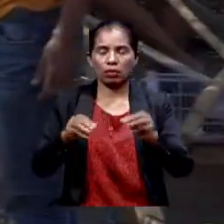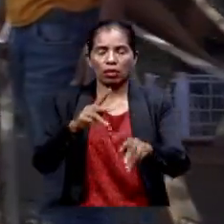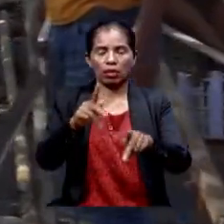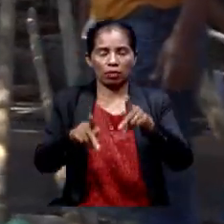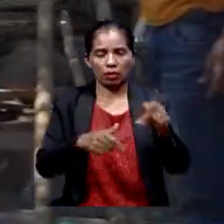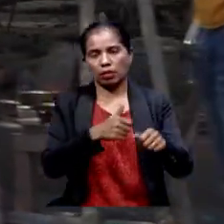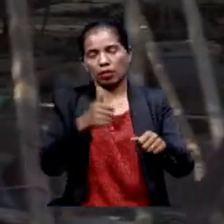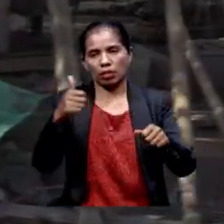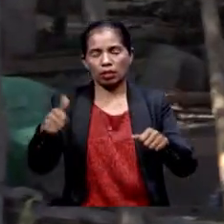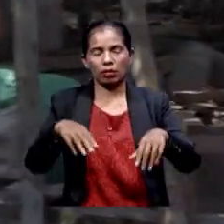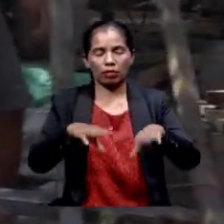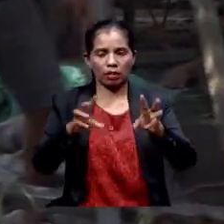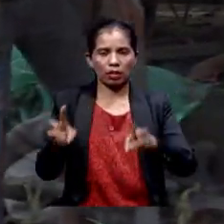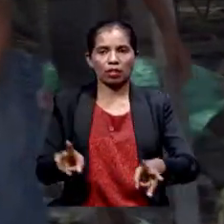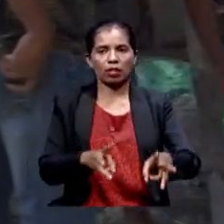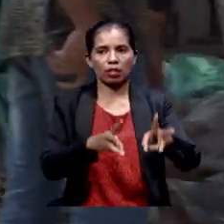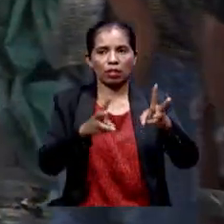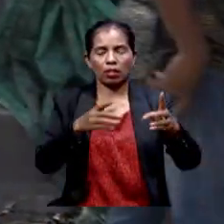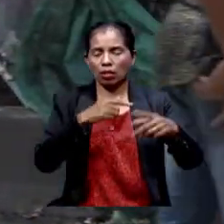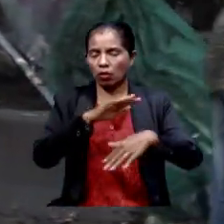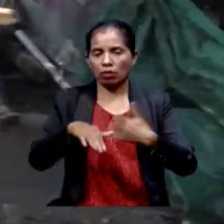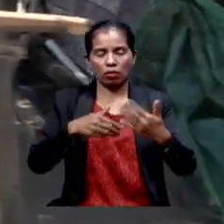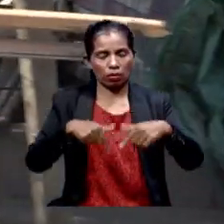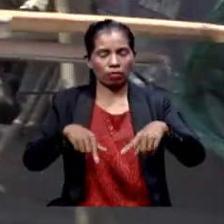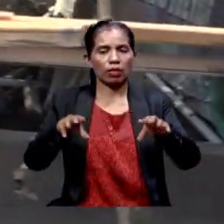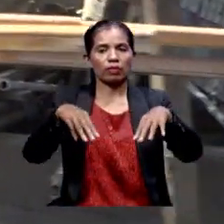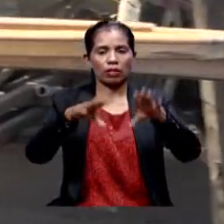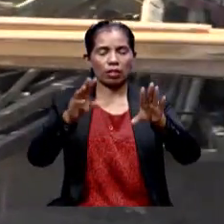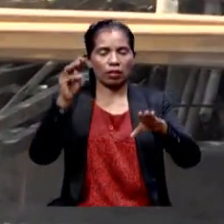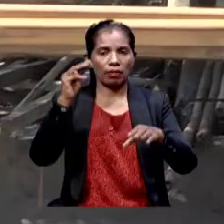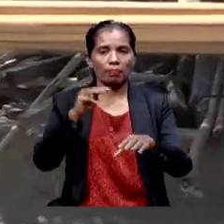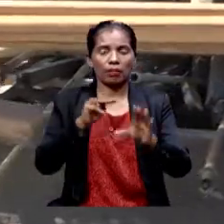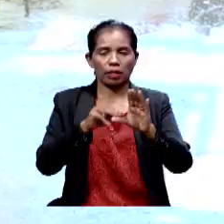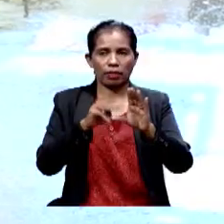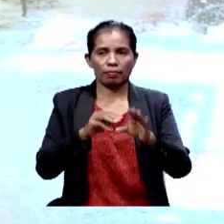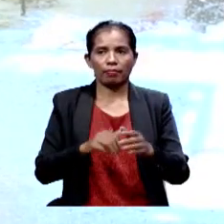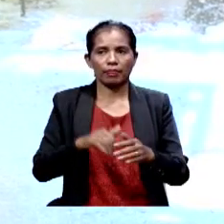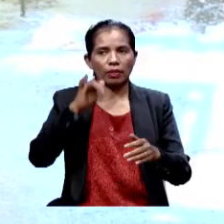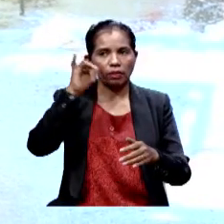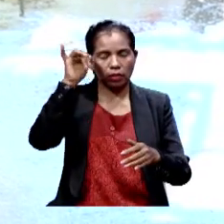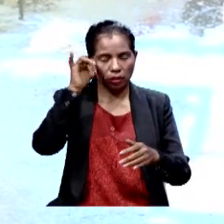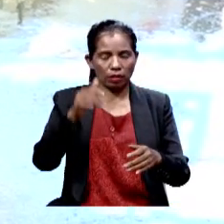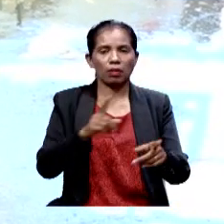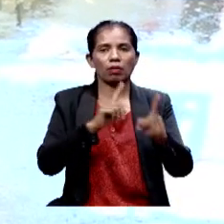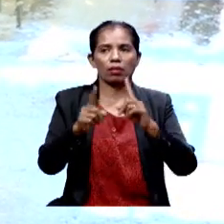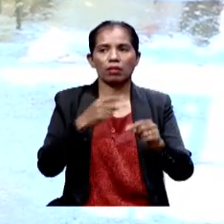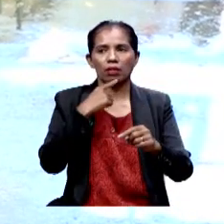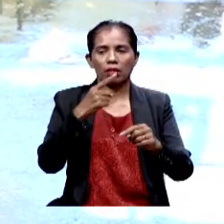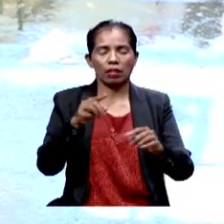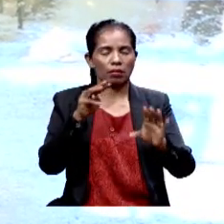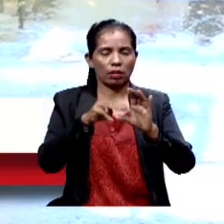sira seluk nebe faan e dalani ba hotu mercado se keran mai kolia dehan ia mercado larang ne sai